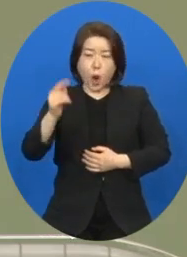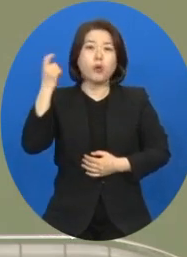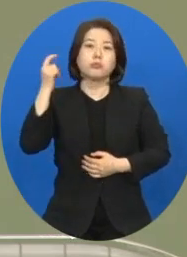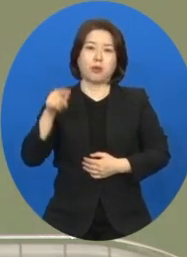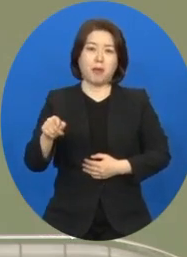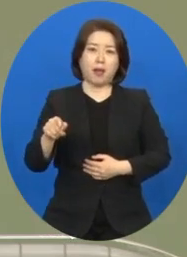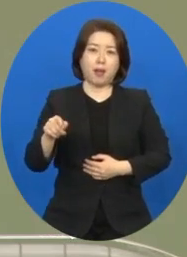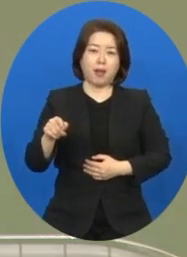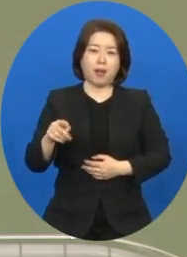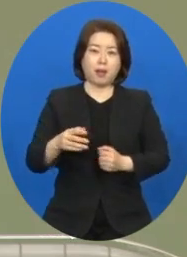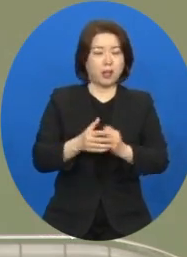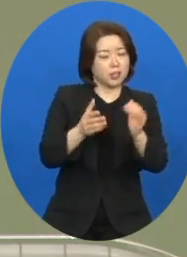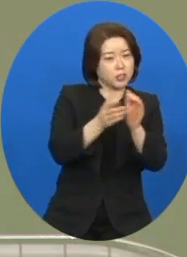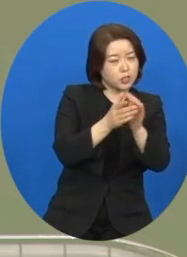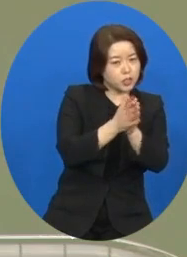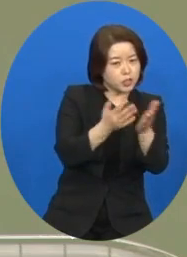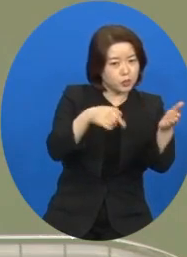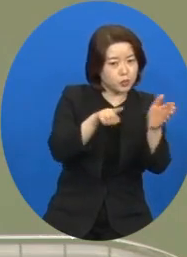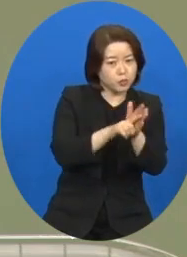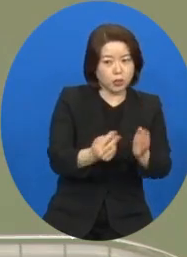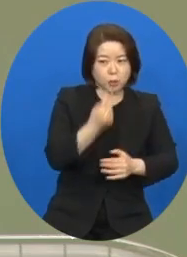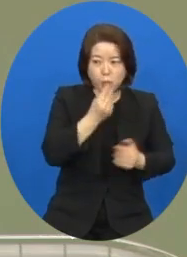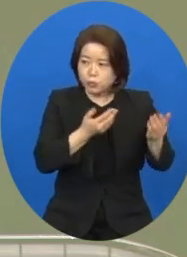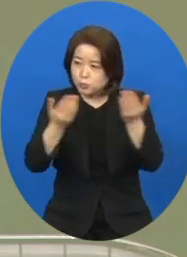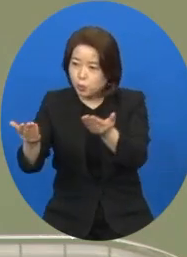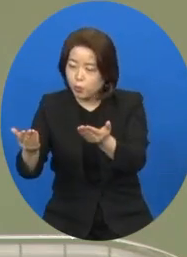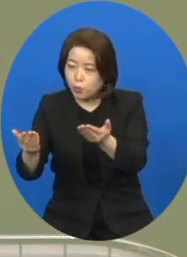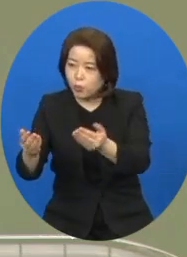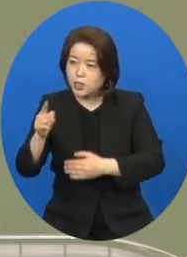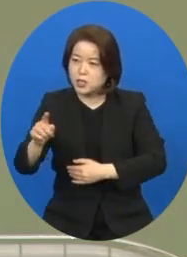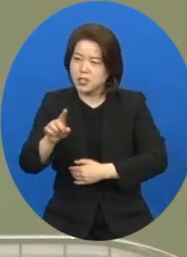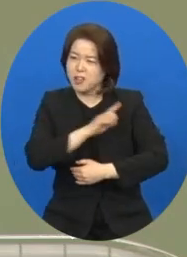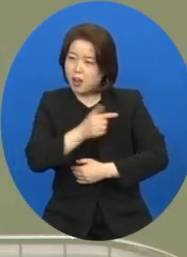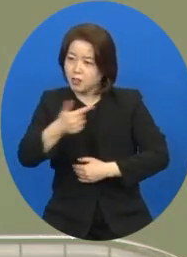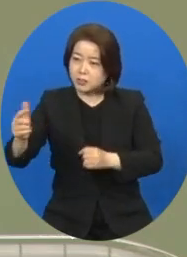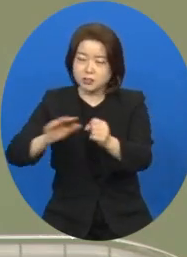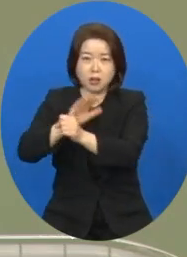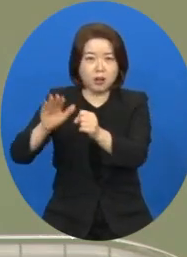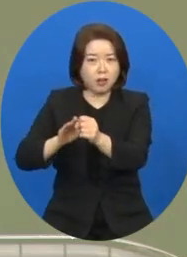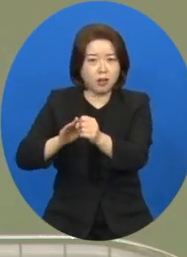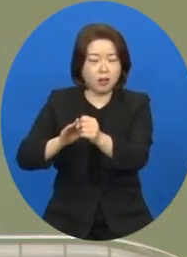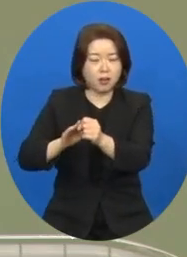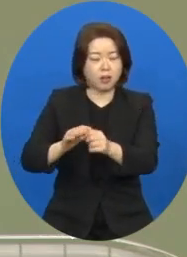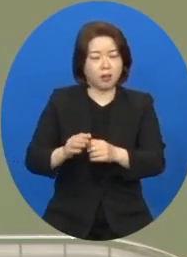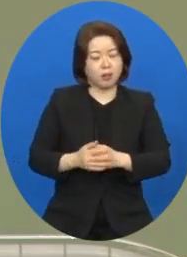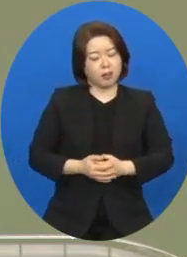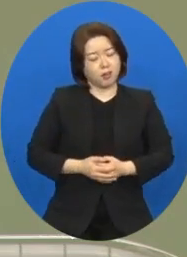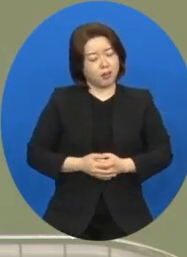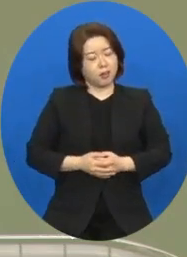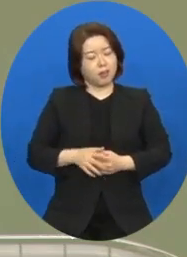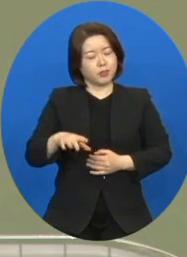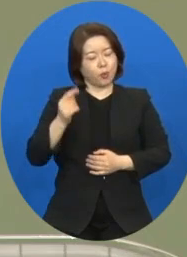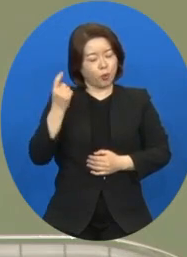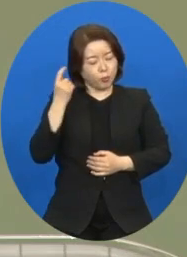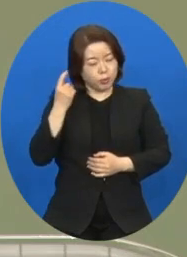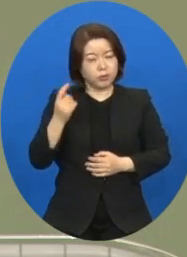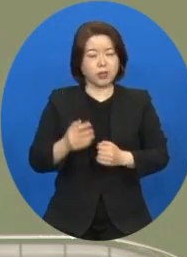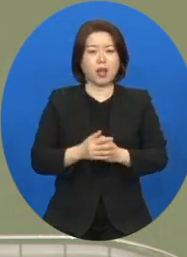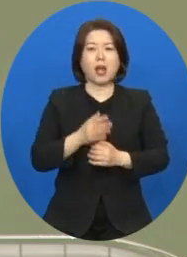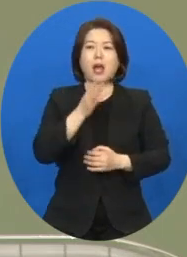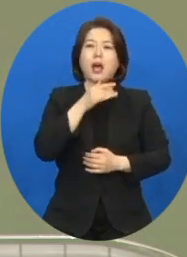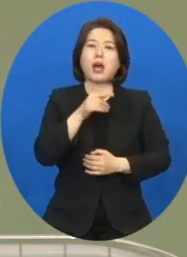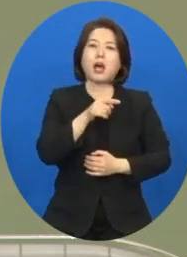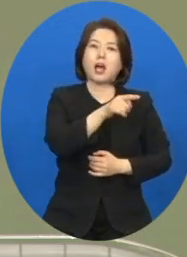들어봤대요. 친구를 위해서 목숨을 버리면 이보다 더 큰 사랑이 없다. 그러면서 아, 이 친구가